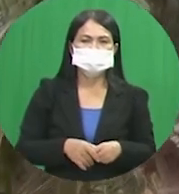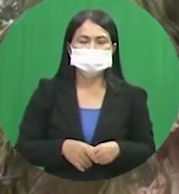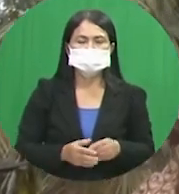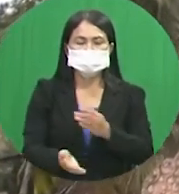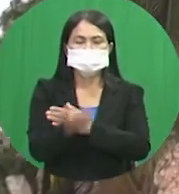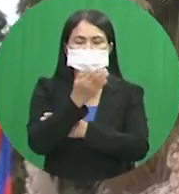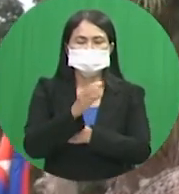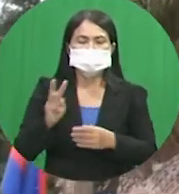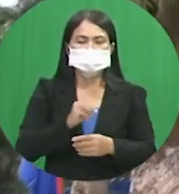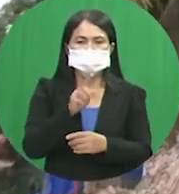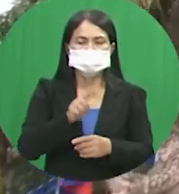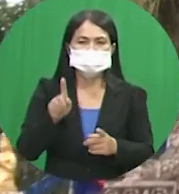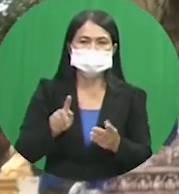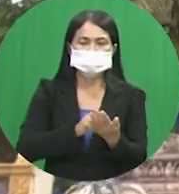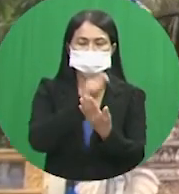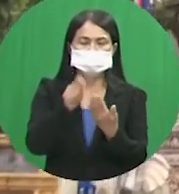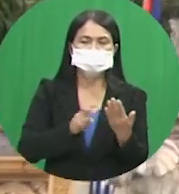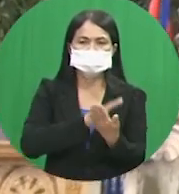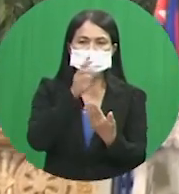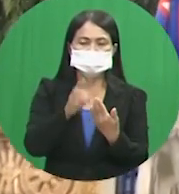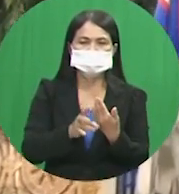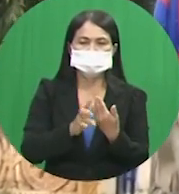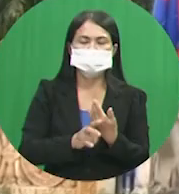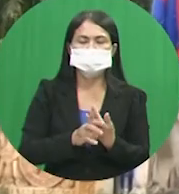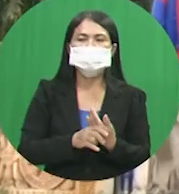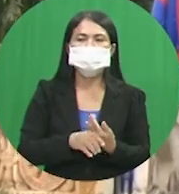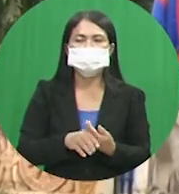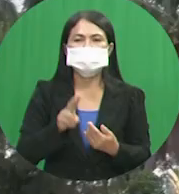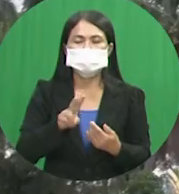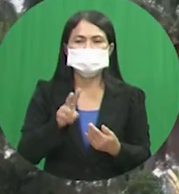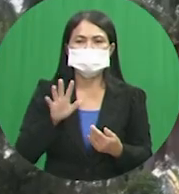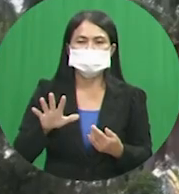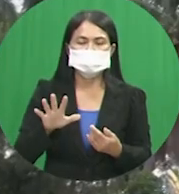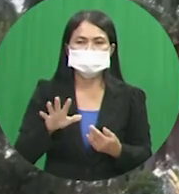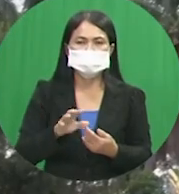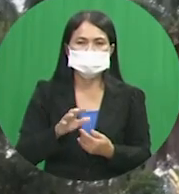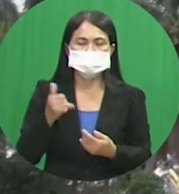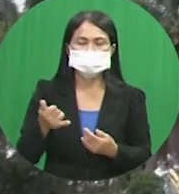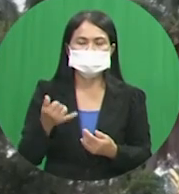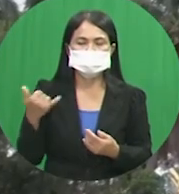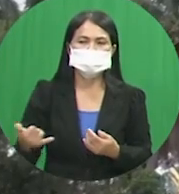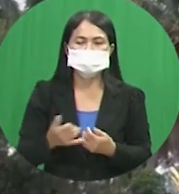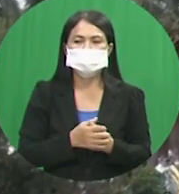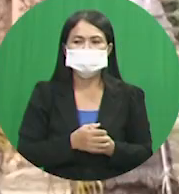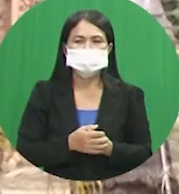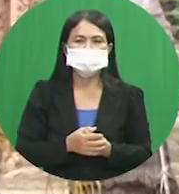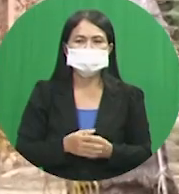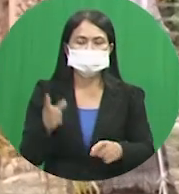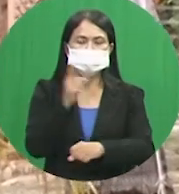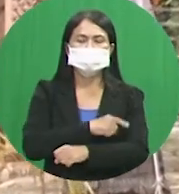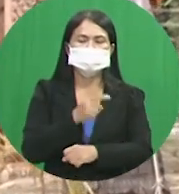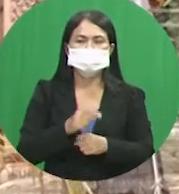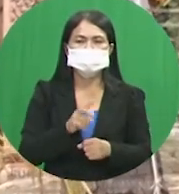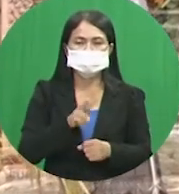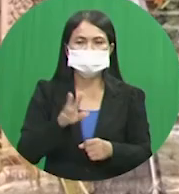ในประไงจันดอปีโรยคายอาศัดฉนำค้าจัดทวาสะปุตสักราชปีปอนแปรมรอยหกเสประมุยตรึงหนึ่งไง